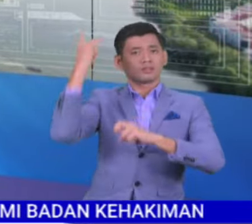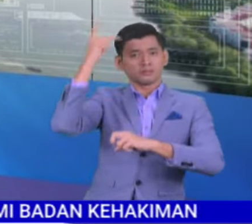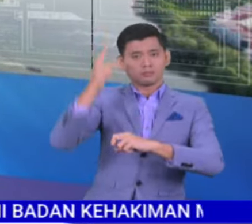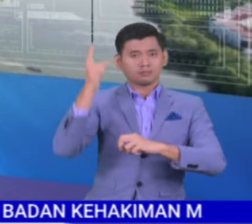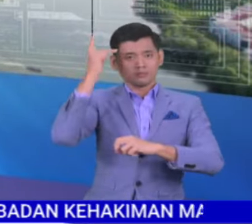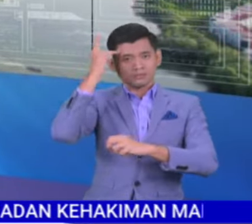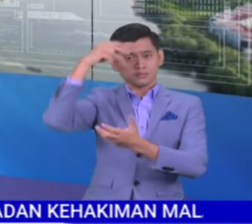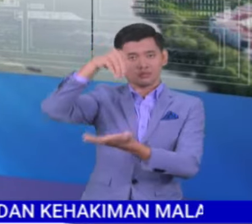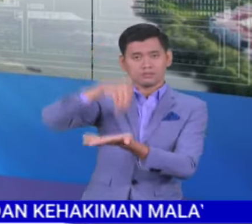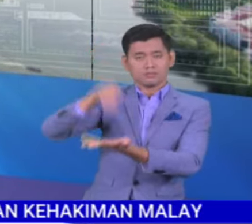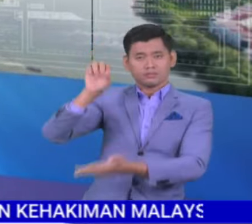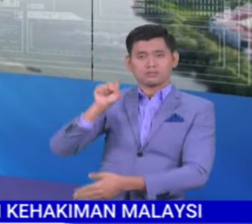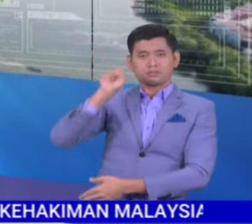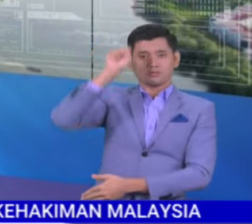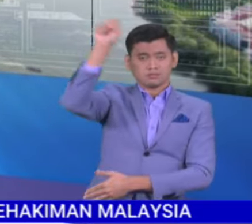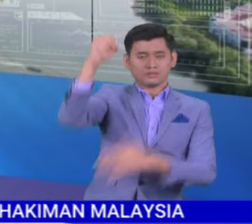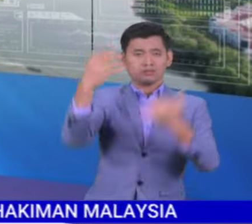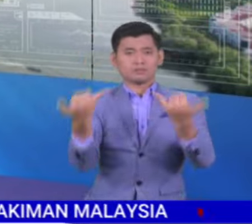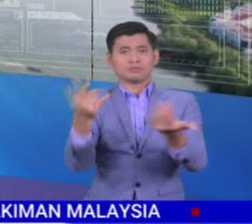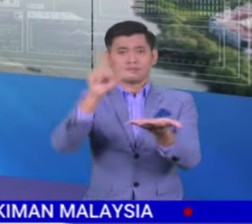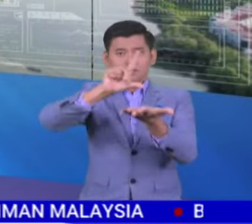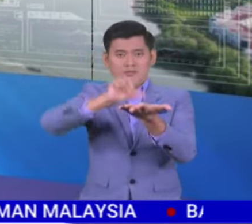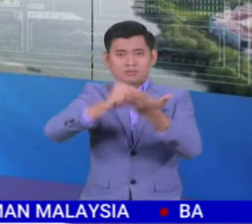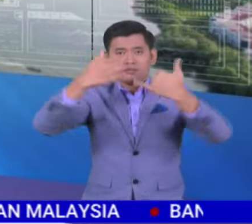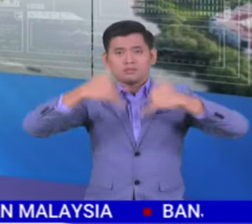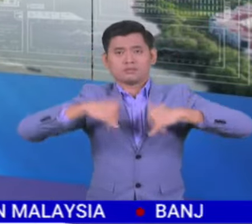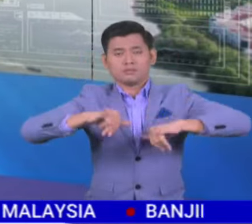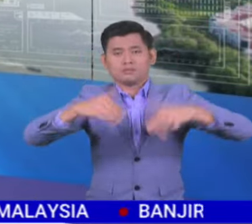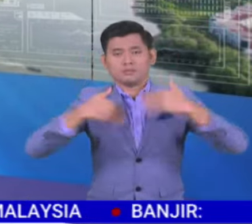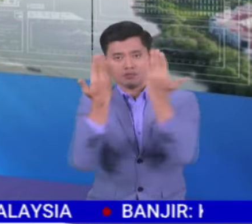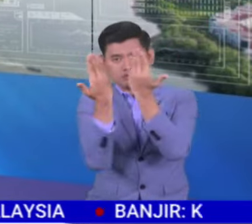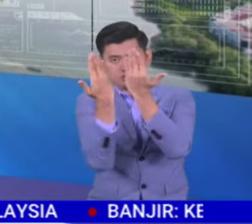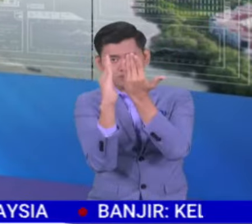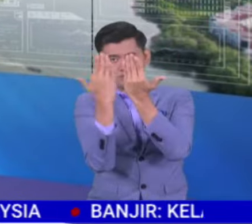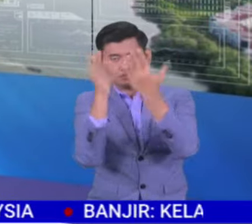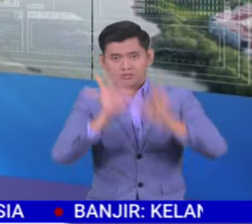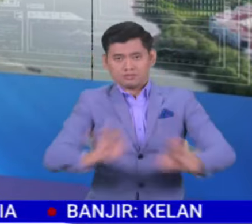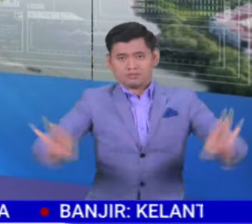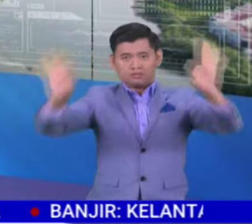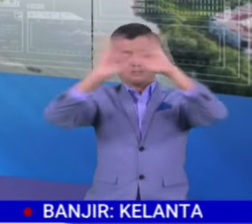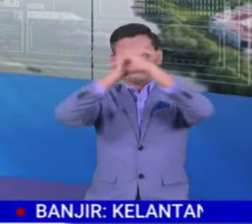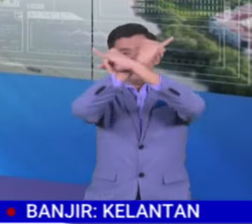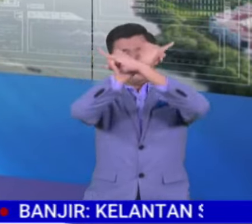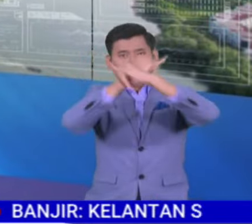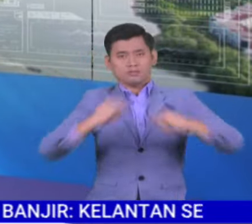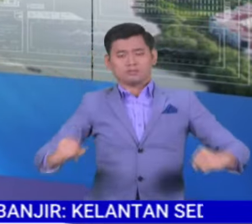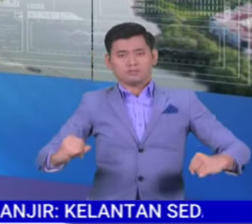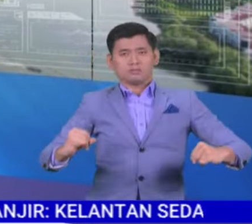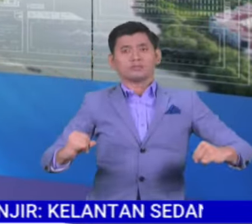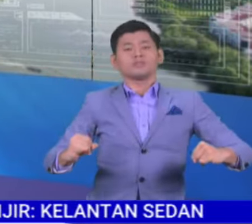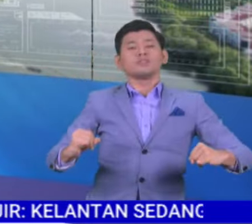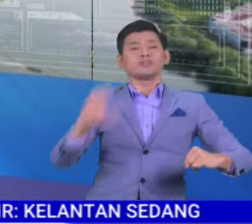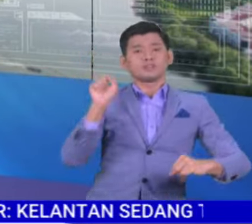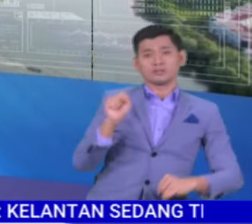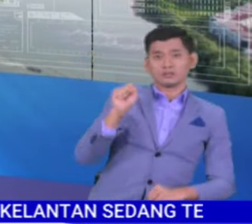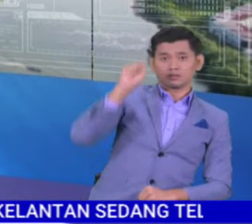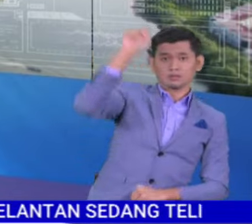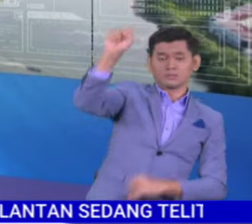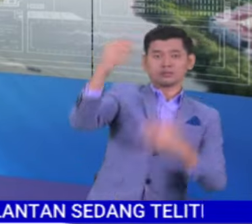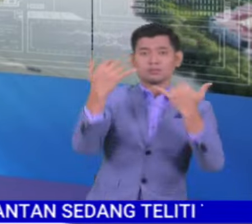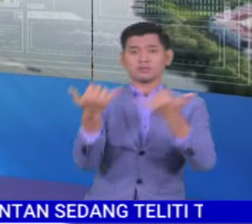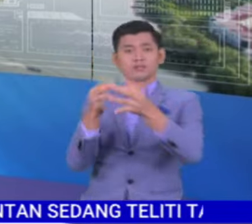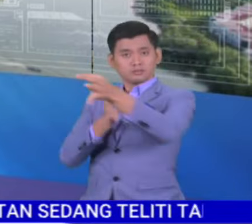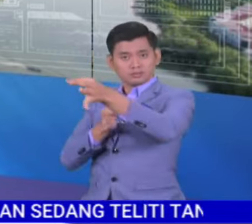ketika ini beramal media masih lagi berada di pintu masuk utama istana Sri Kinabalu gambaran jelas terus